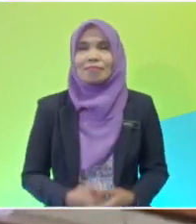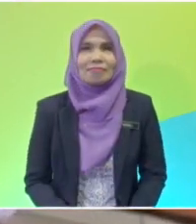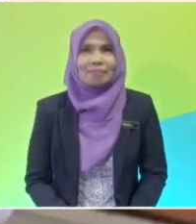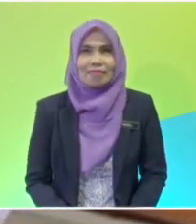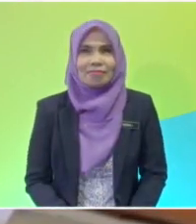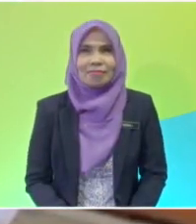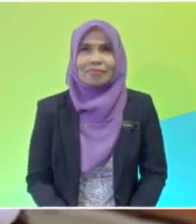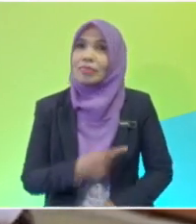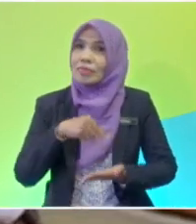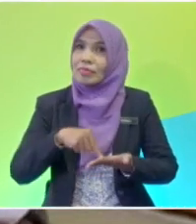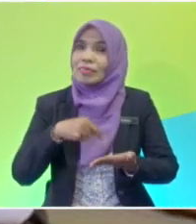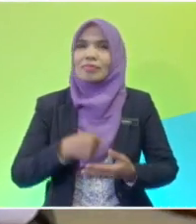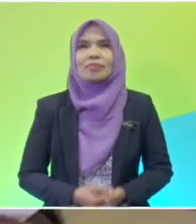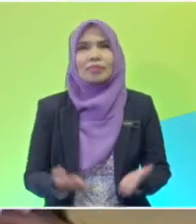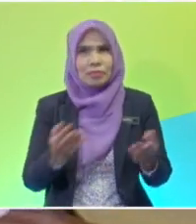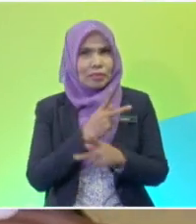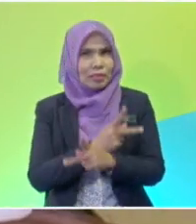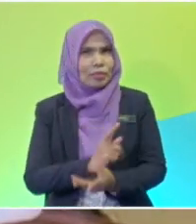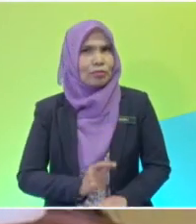Terima kasih